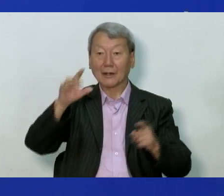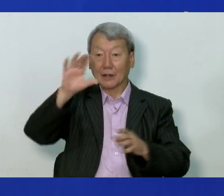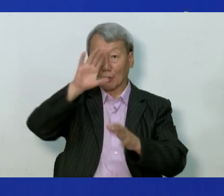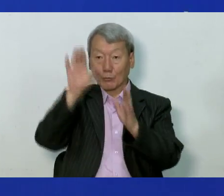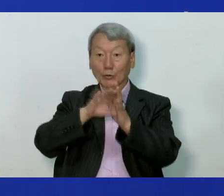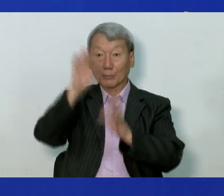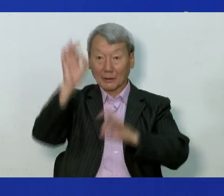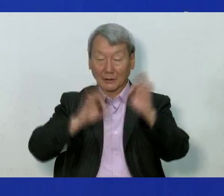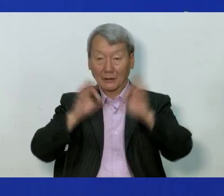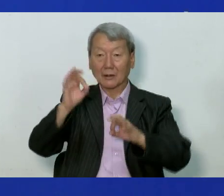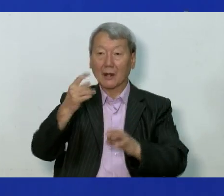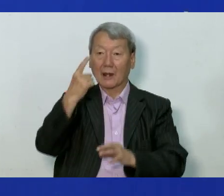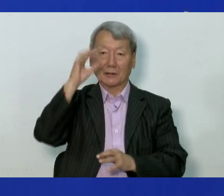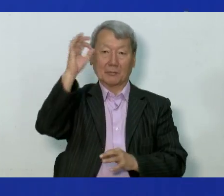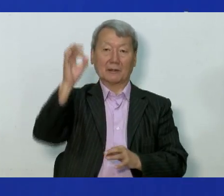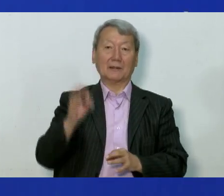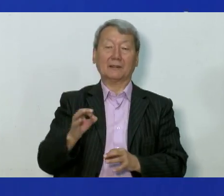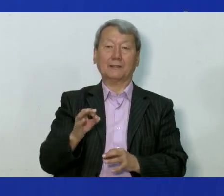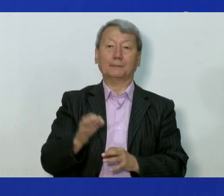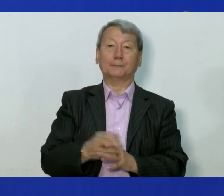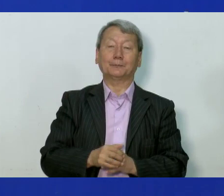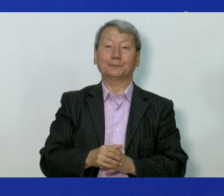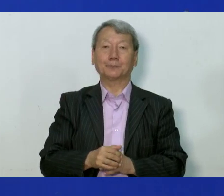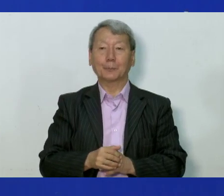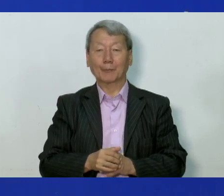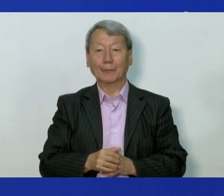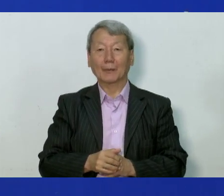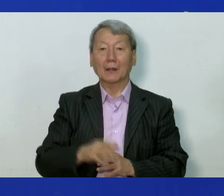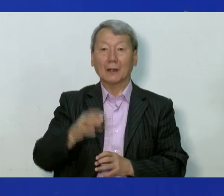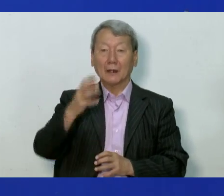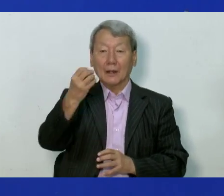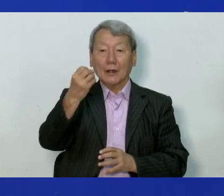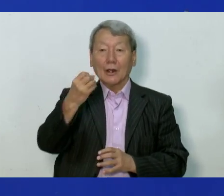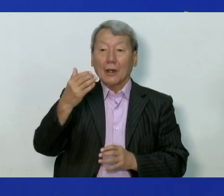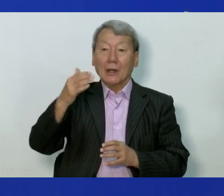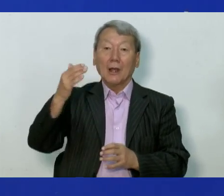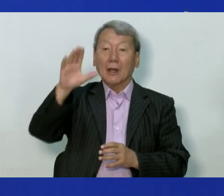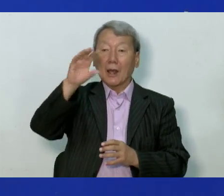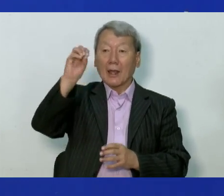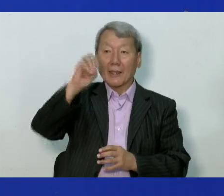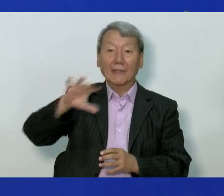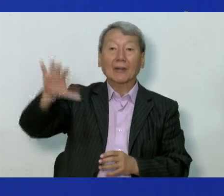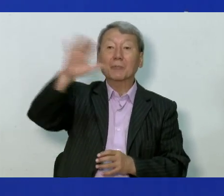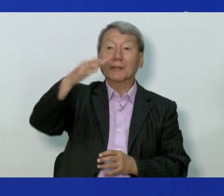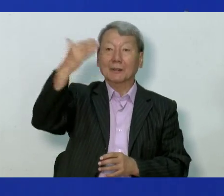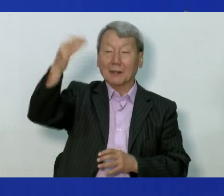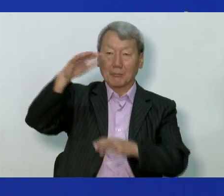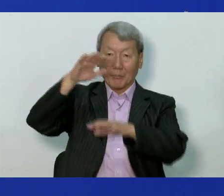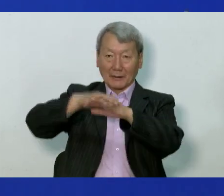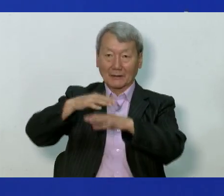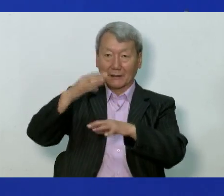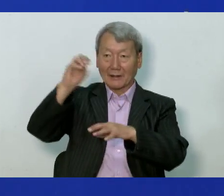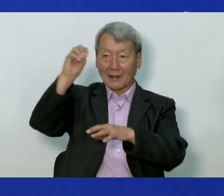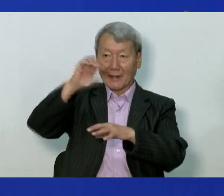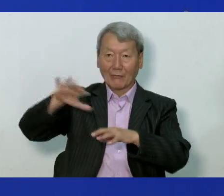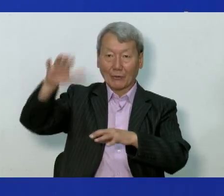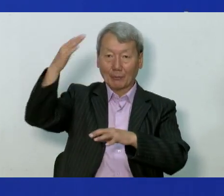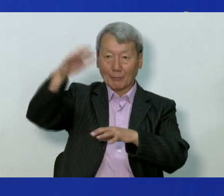процентная ставка до 1%. Значит, кредиты Европейского инвестиционного банка, он